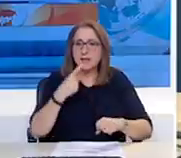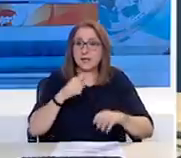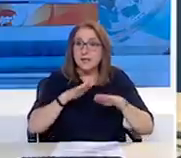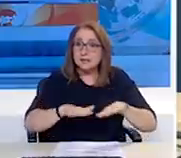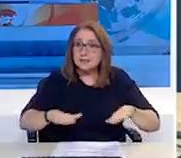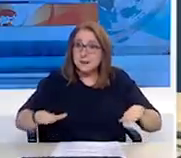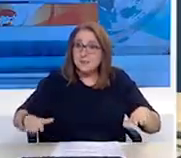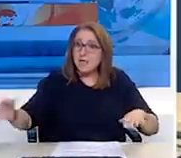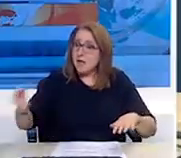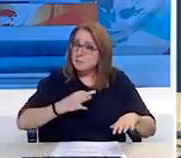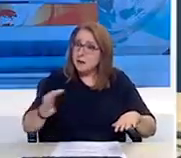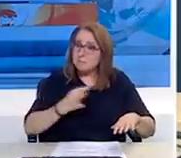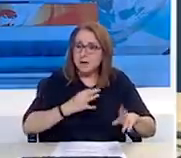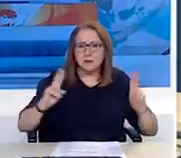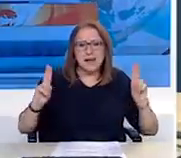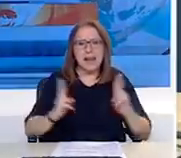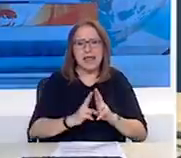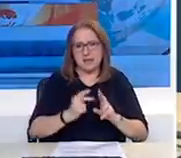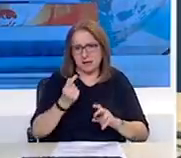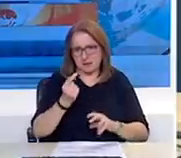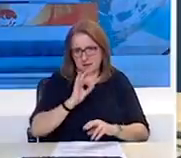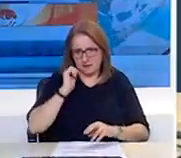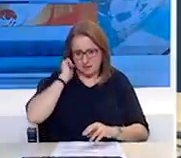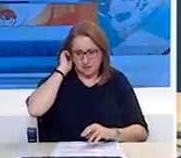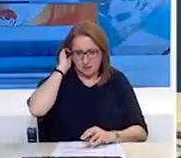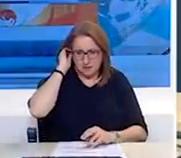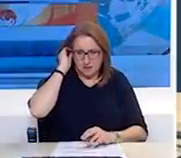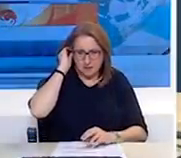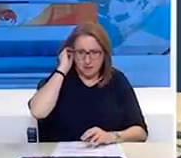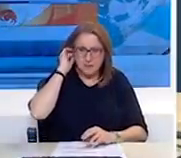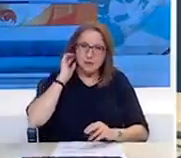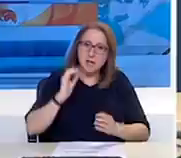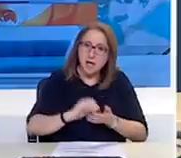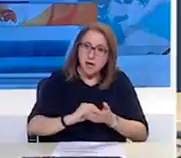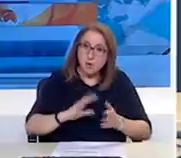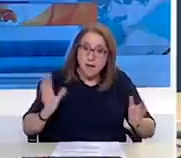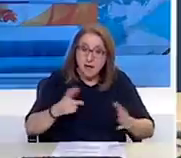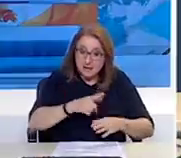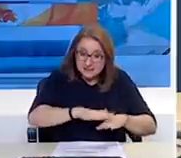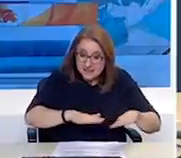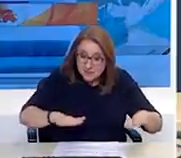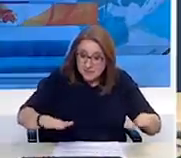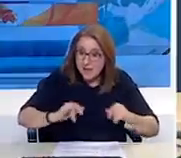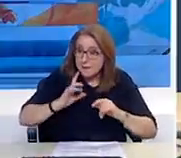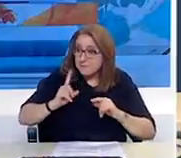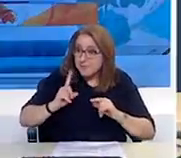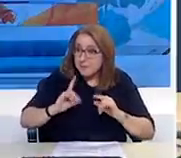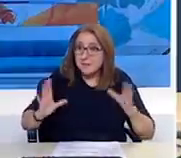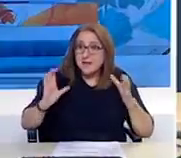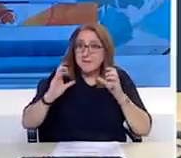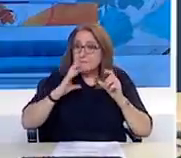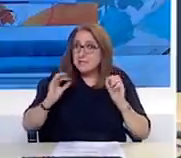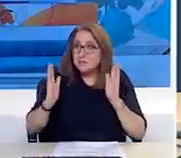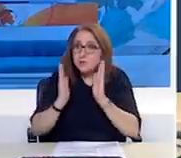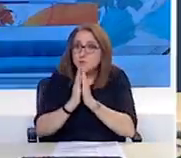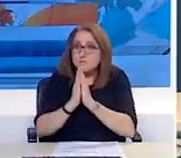λιγότερο από την νόσο, αυτό είναι σαφές. Επίσης, για να αποφύγουμε περιστατικά επαφής των παιδιών με ευπαθείς ομάδες στον πληθυσμό, έχουμε μια ευέλικτη διαδικασία, η οποία